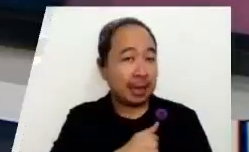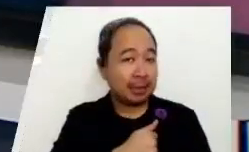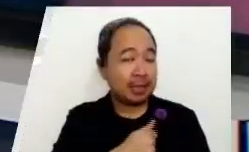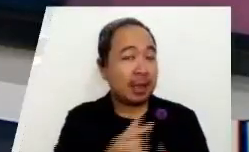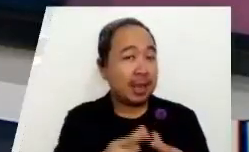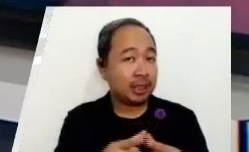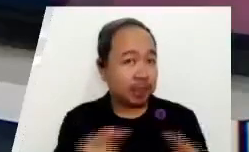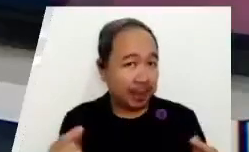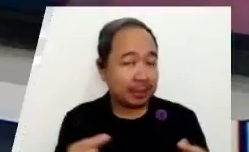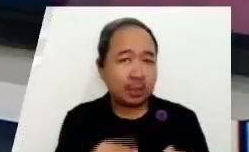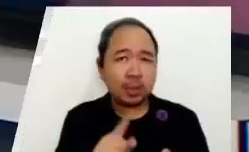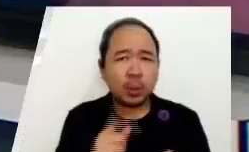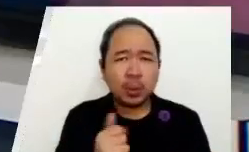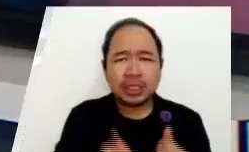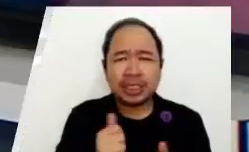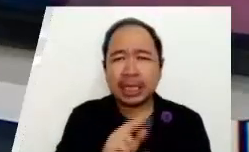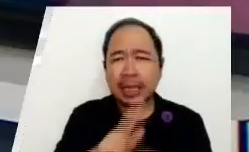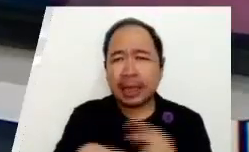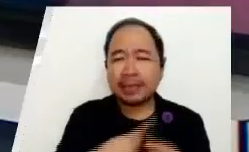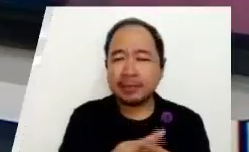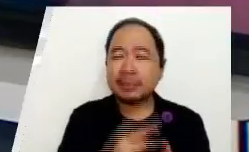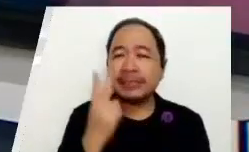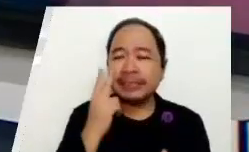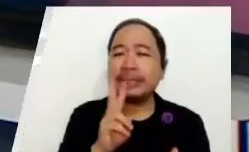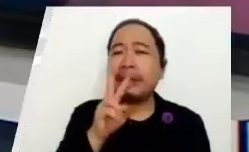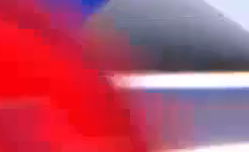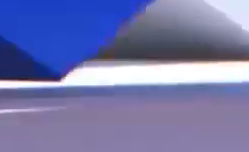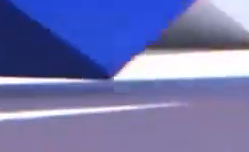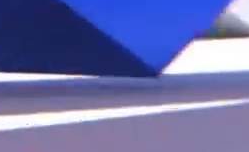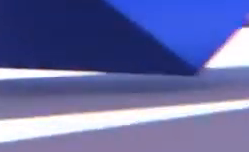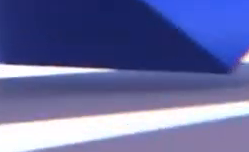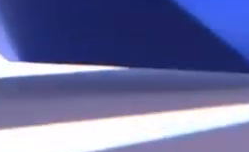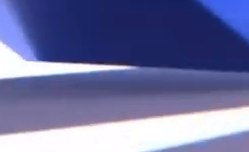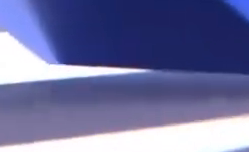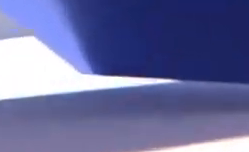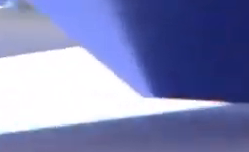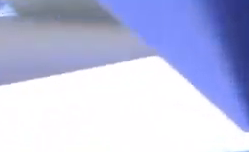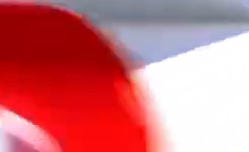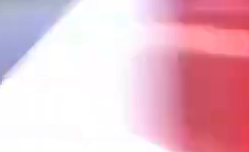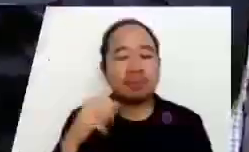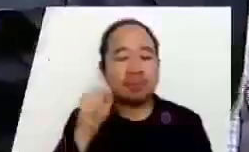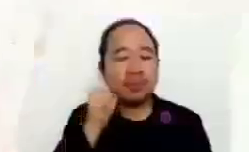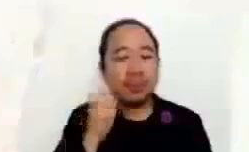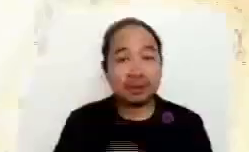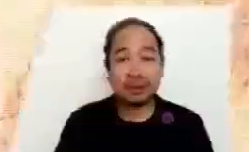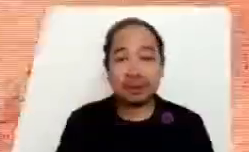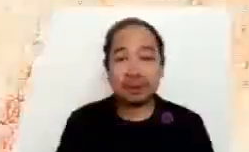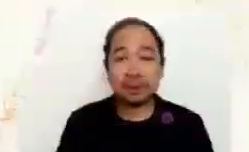ang mga pwedeng applyan, alamin sa pagtutok ni JP Soriano.